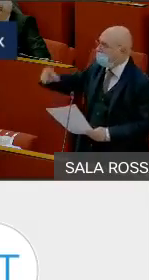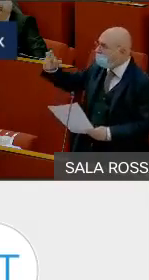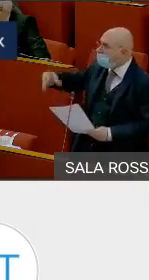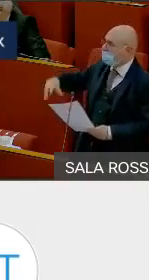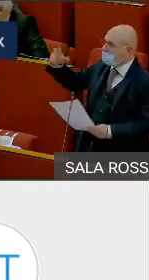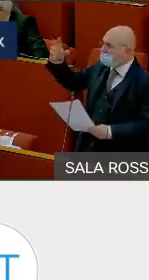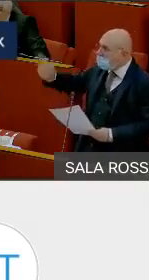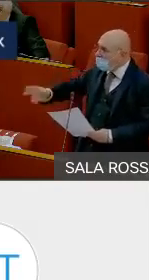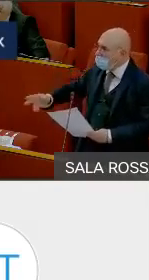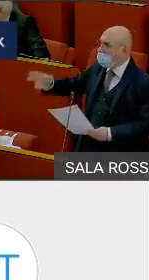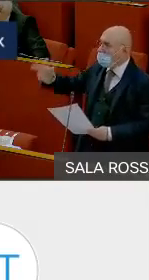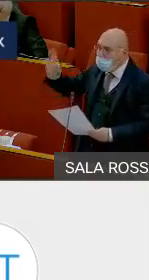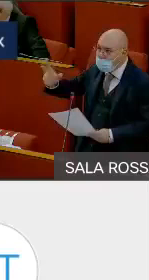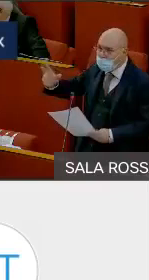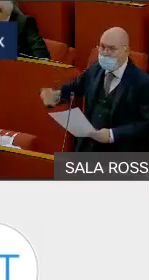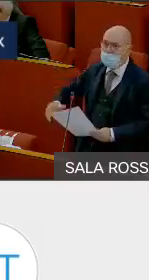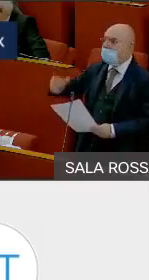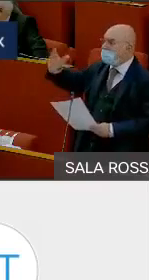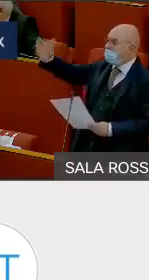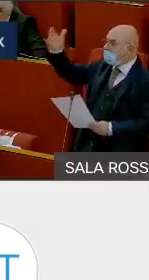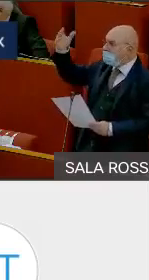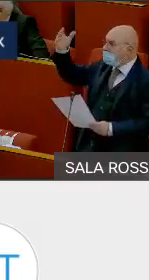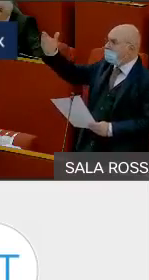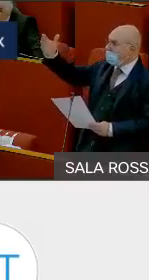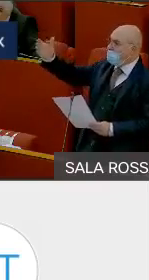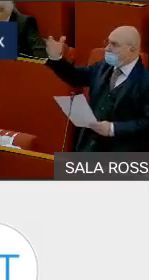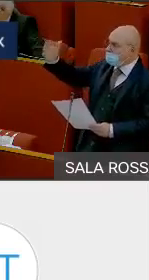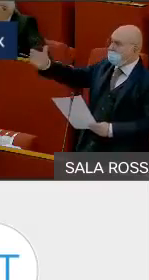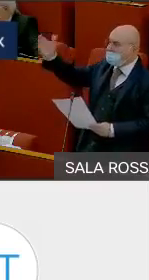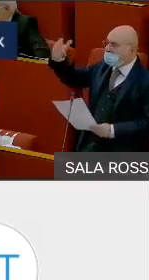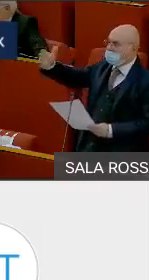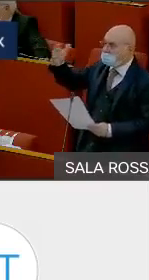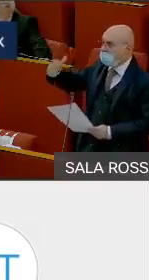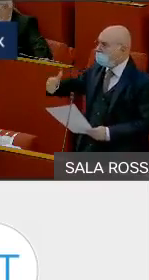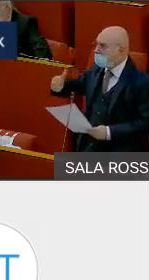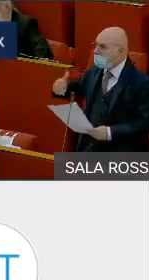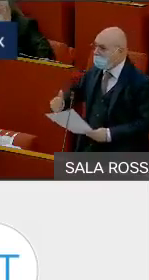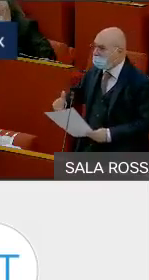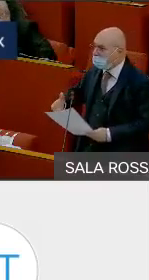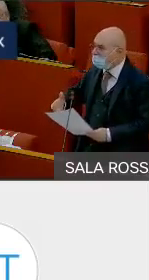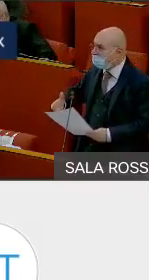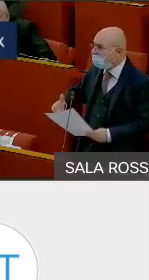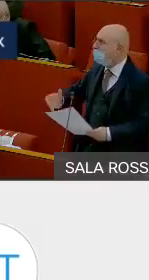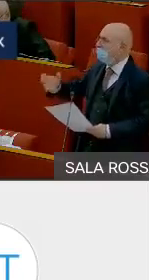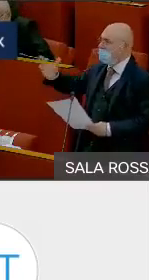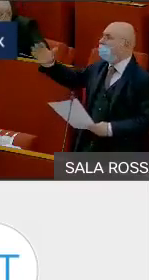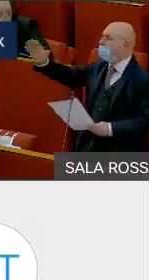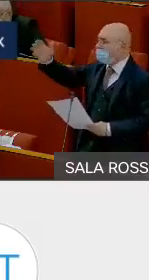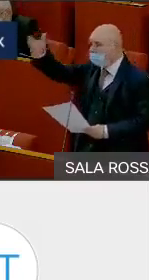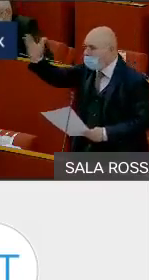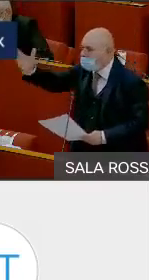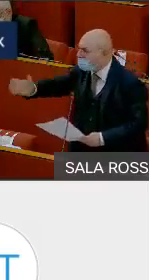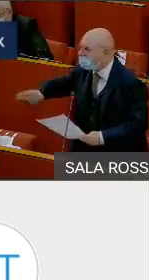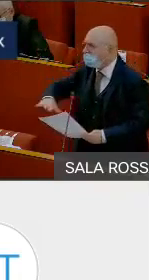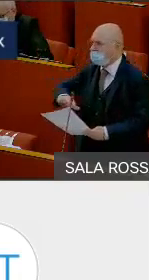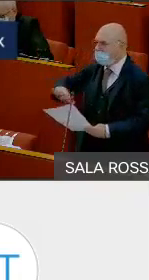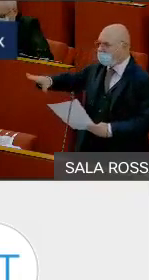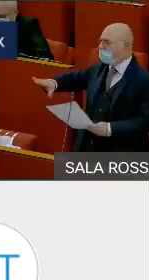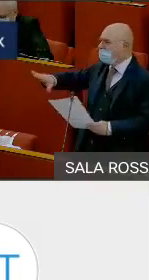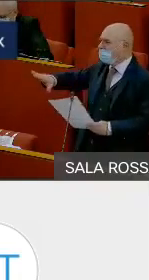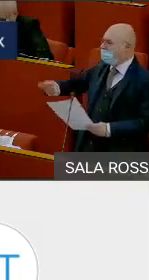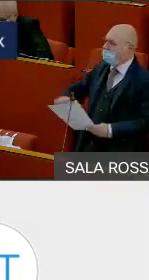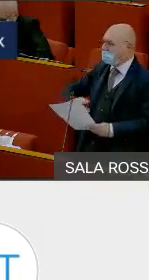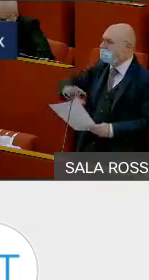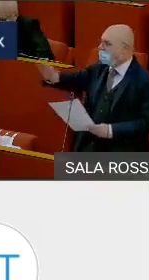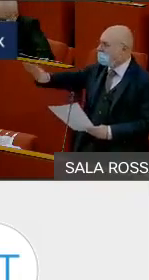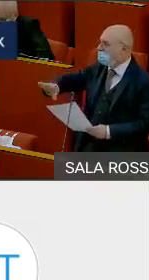restare scritto a questo albo comunque deve dimostrare di possedere una certa serie di caratteristiche è che per lo meno il fattore faccia